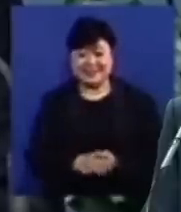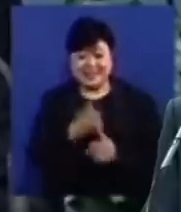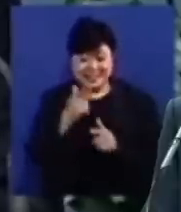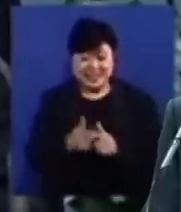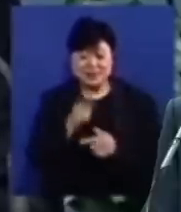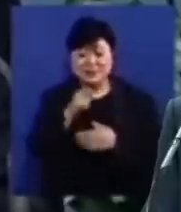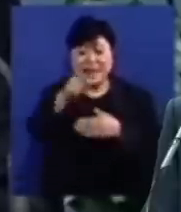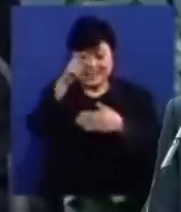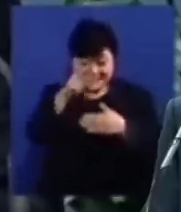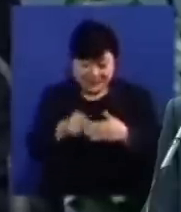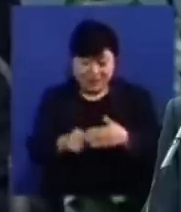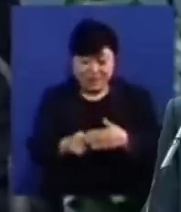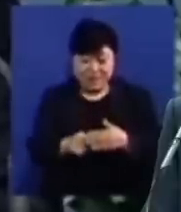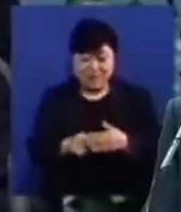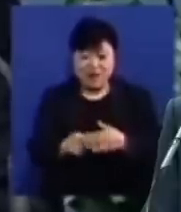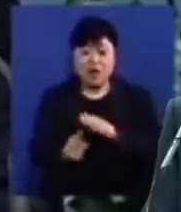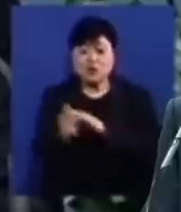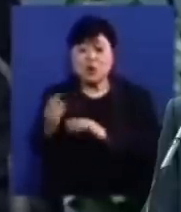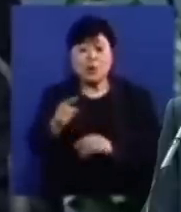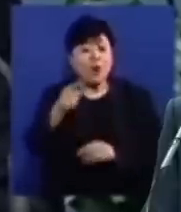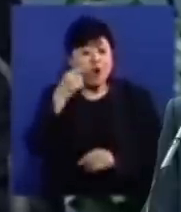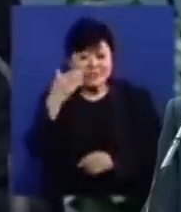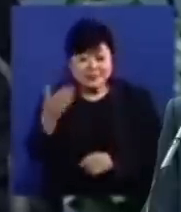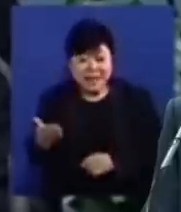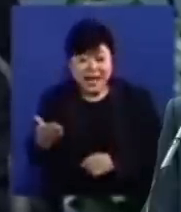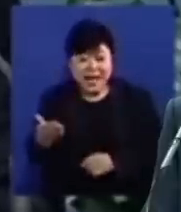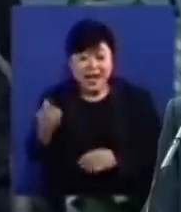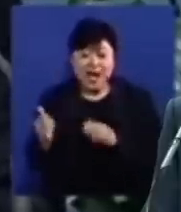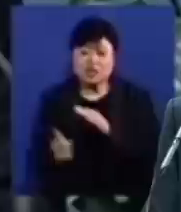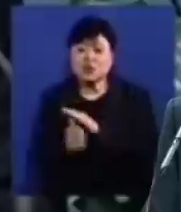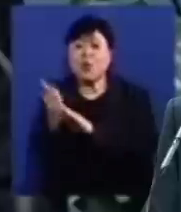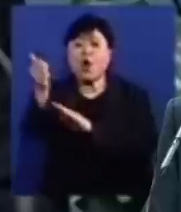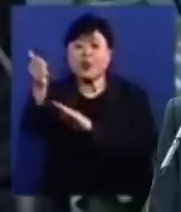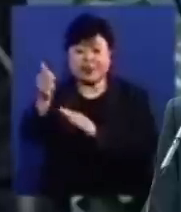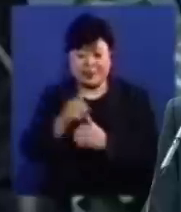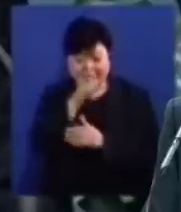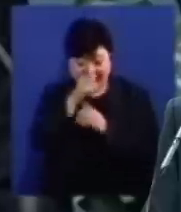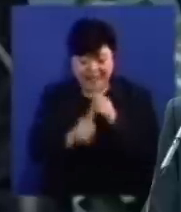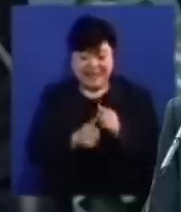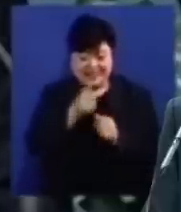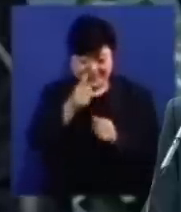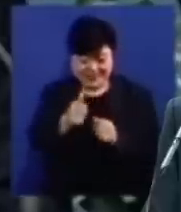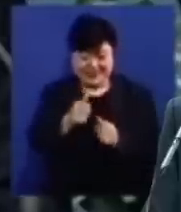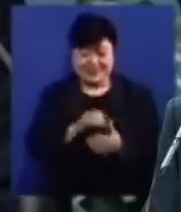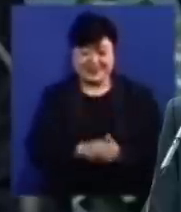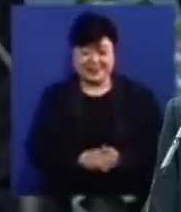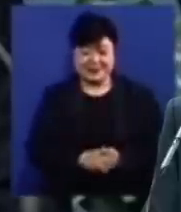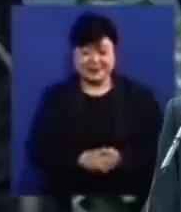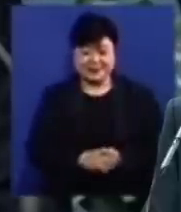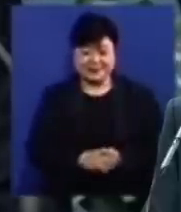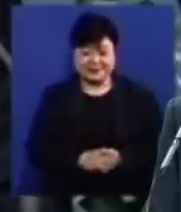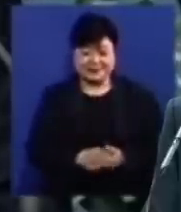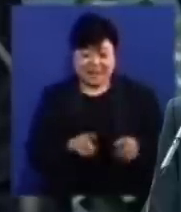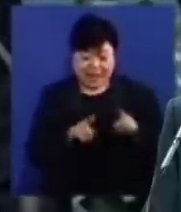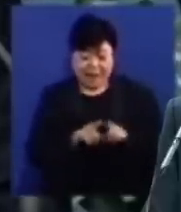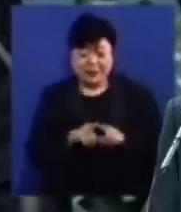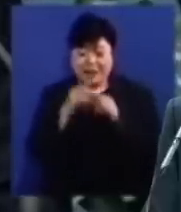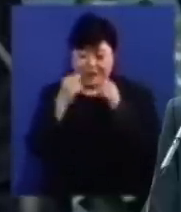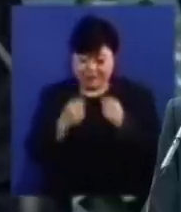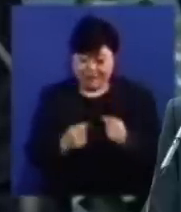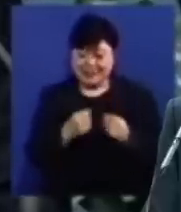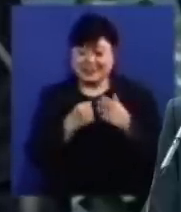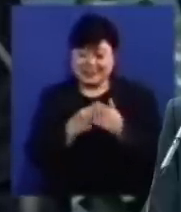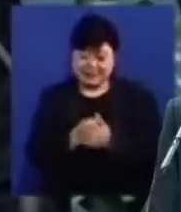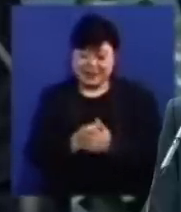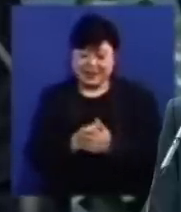예수 그리스도 안에서 뭘 소원하십니까? 그 소원이 바로 하나님이 함께 그 안에 계시기